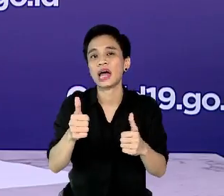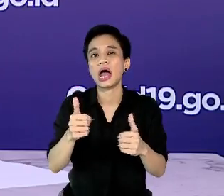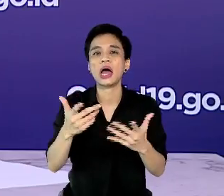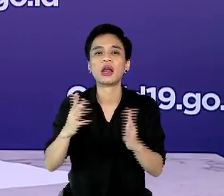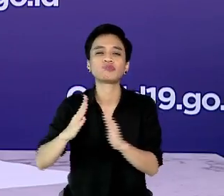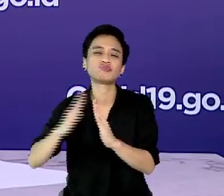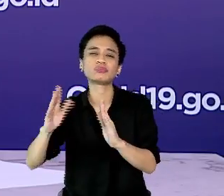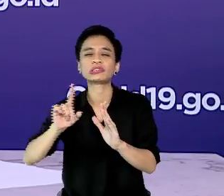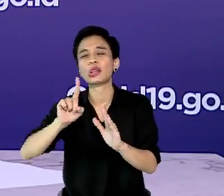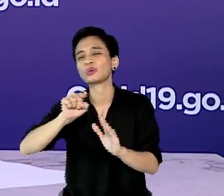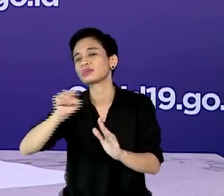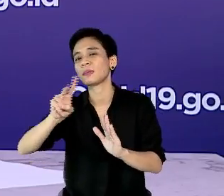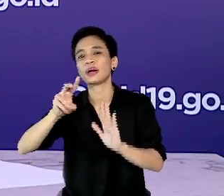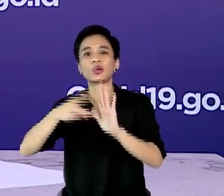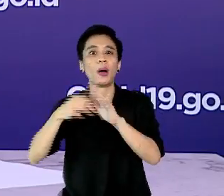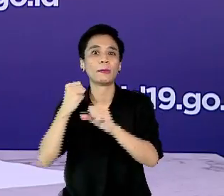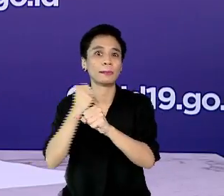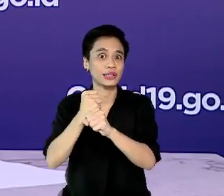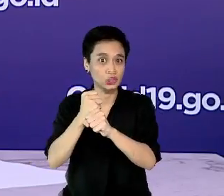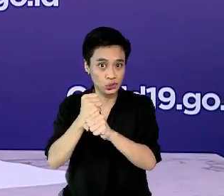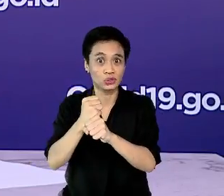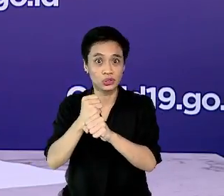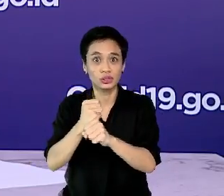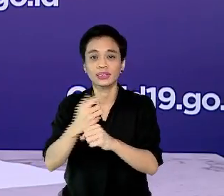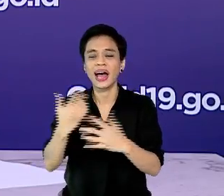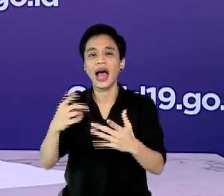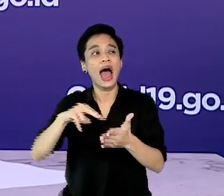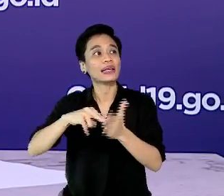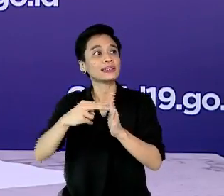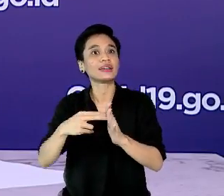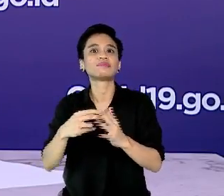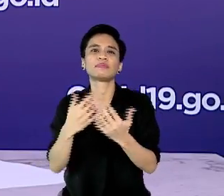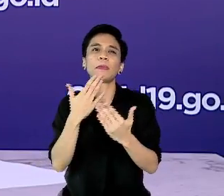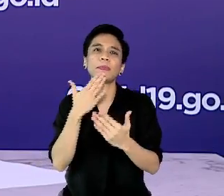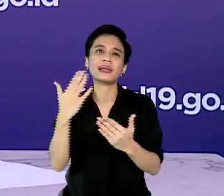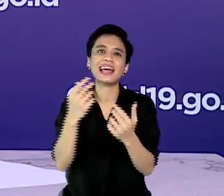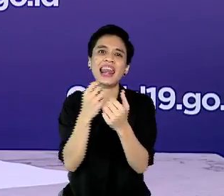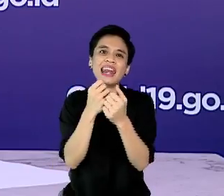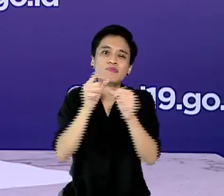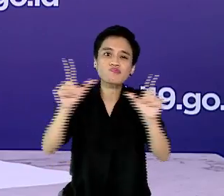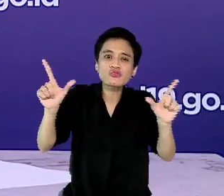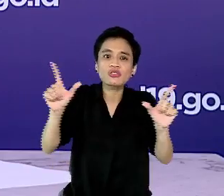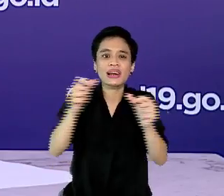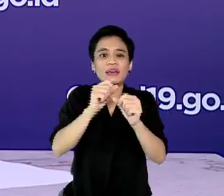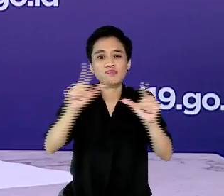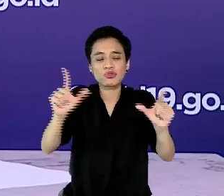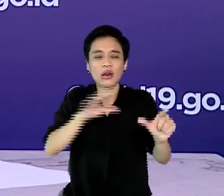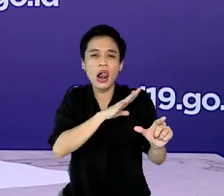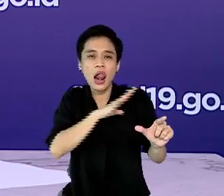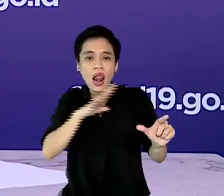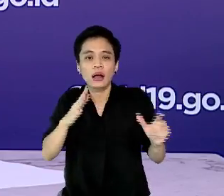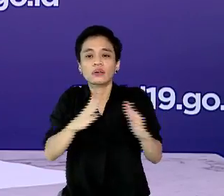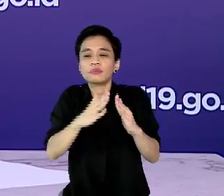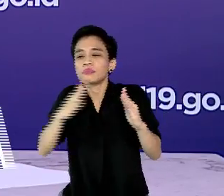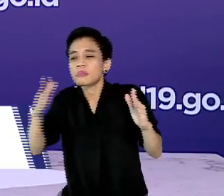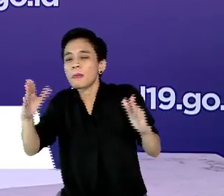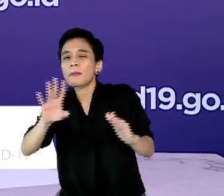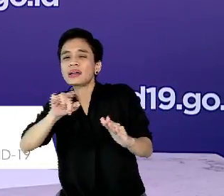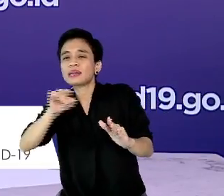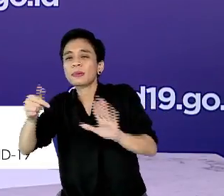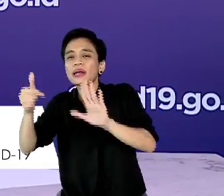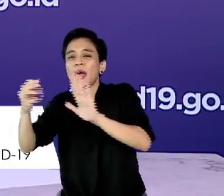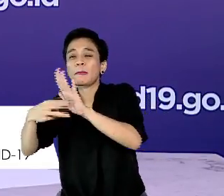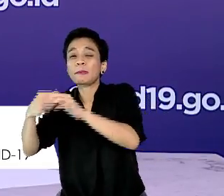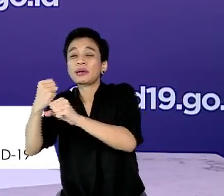minggu. Dampak dari suatu periode libur panjang biasanya terjadi 4 sampai 6 minggu lamanya. Namun dengan